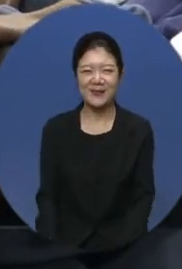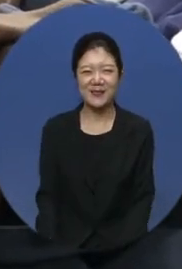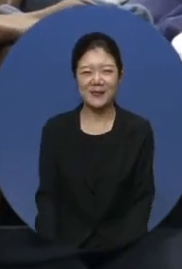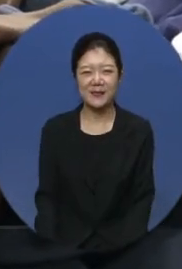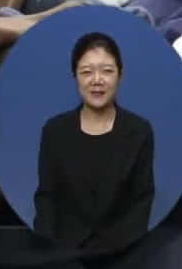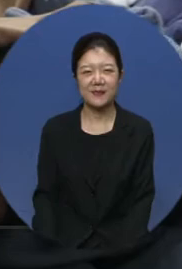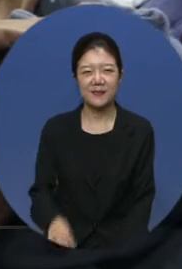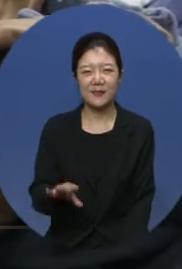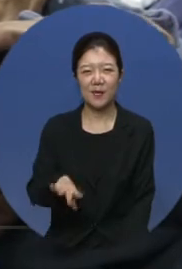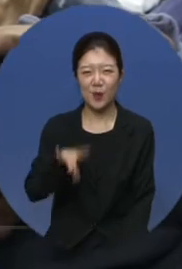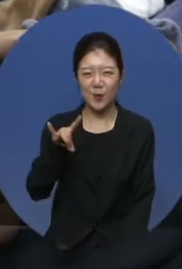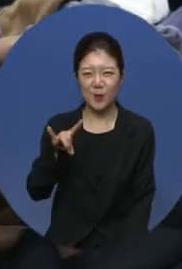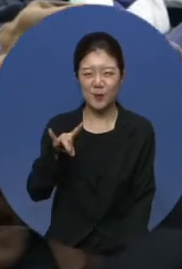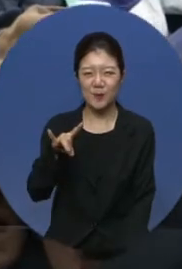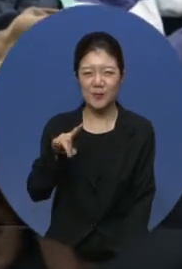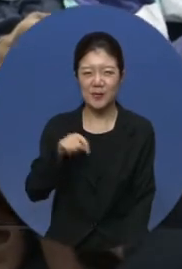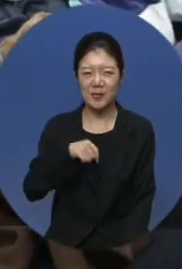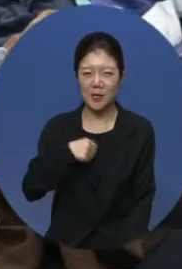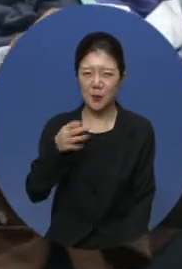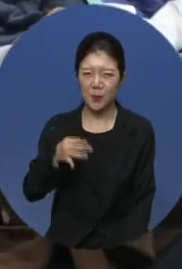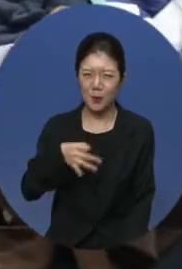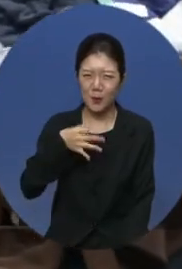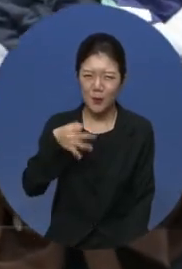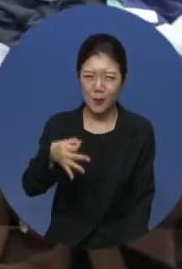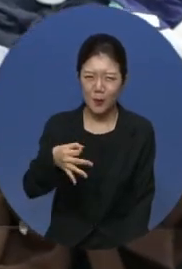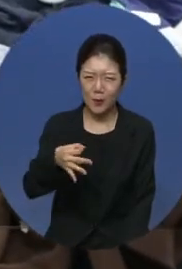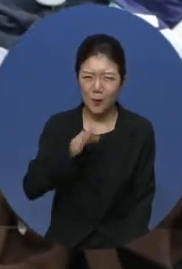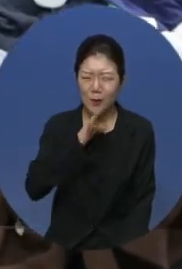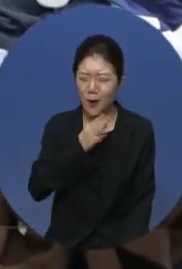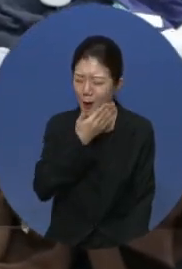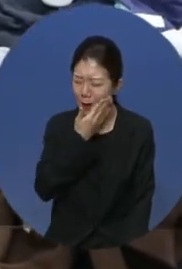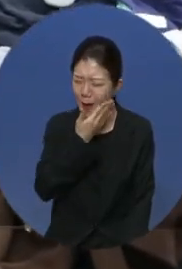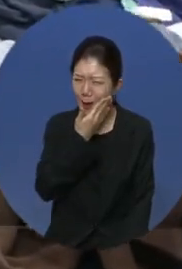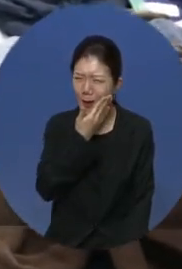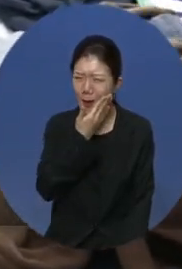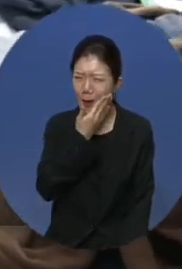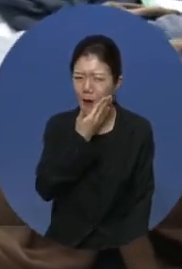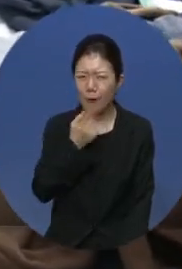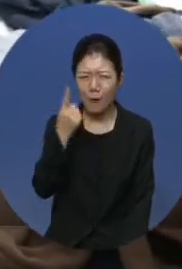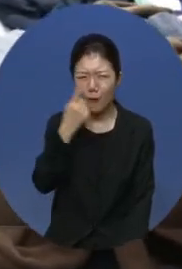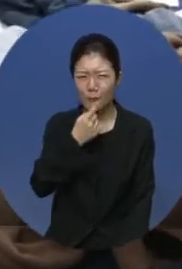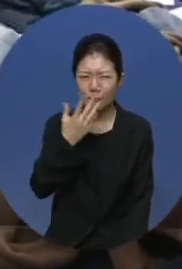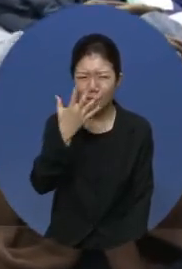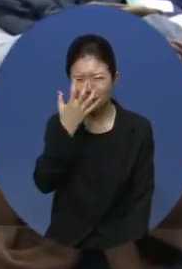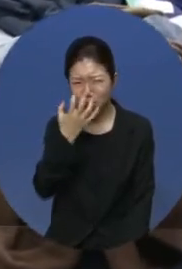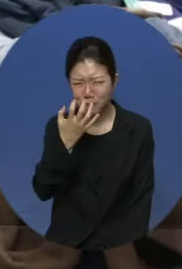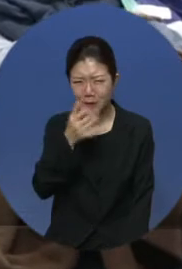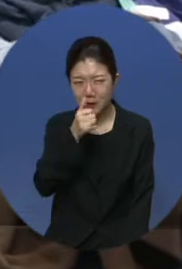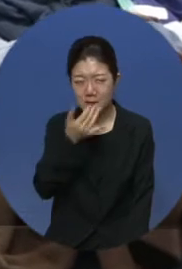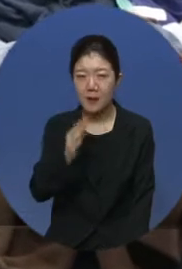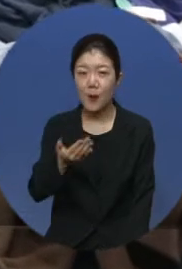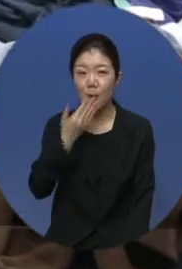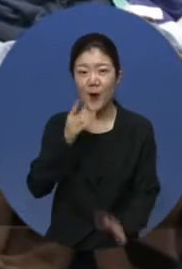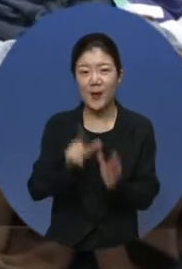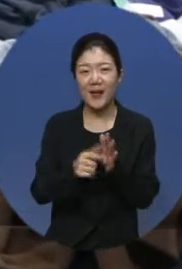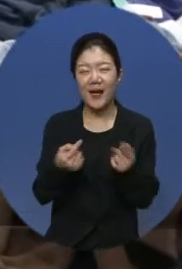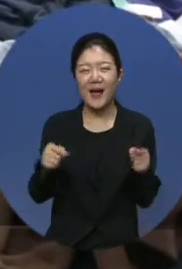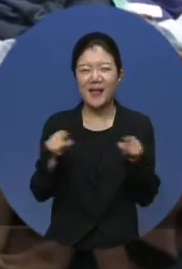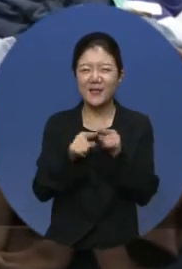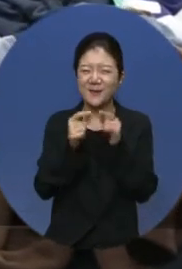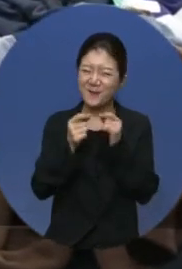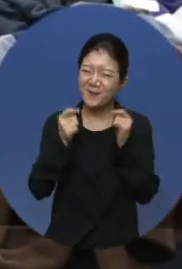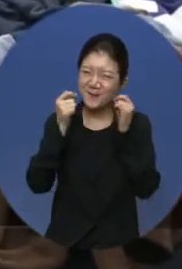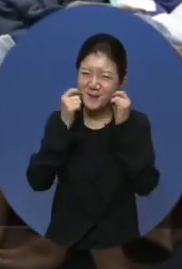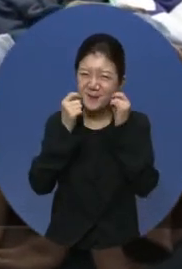그러면은 처음에는 자기 돈 내는 게 굉장히 아까워가지고 인상이 이렇게 찌그러지거든요. 근데 먹을 때 보면 같이 막